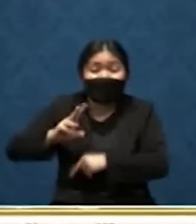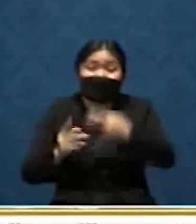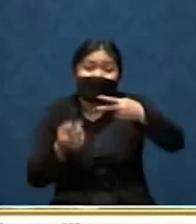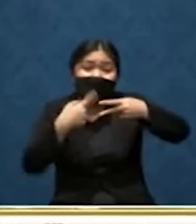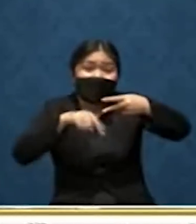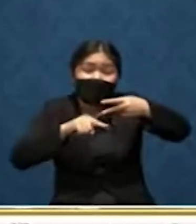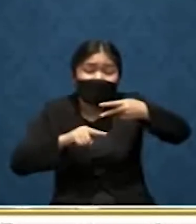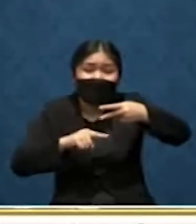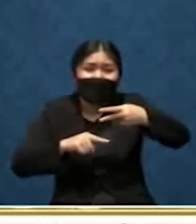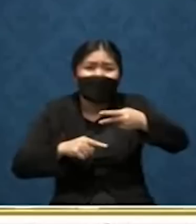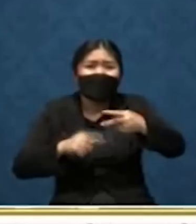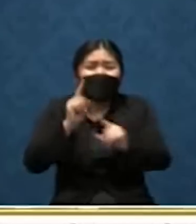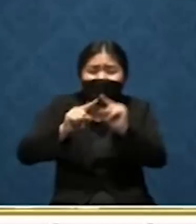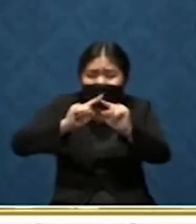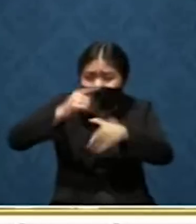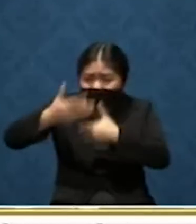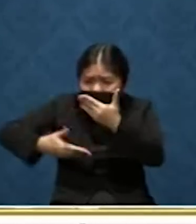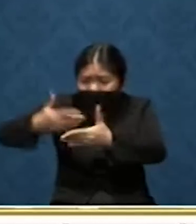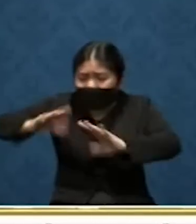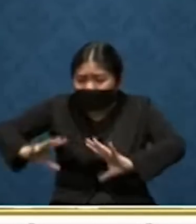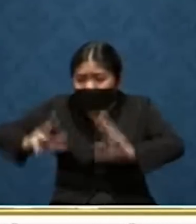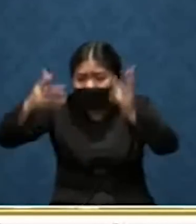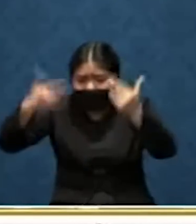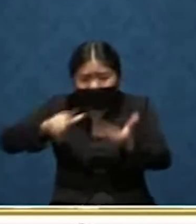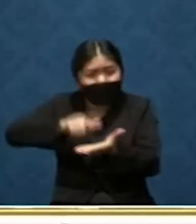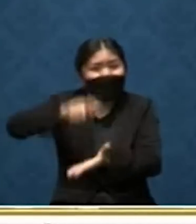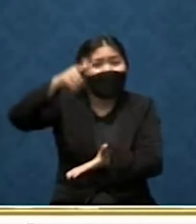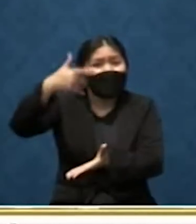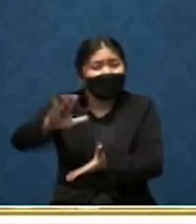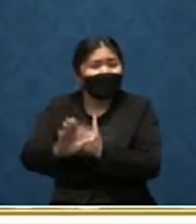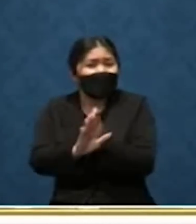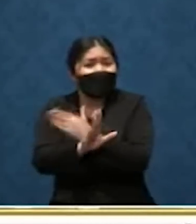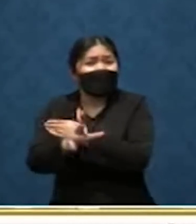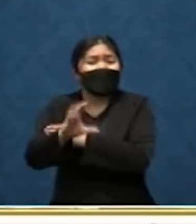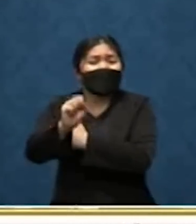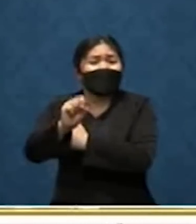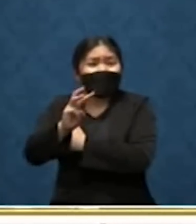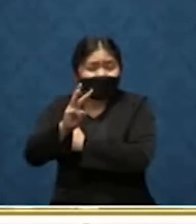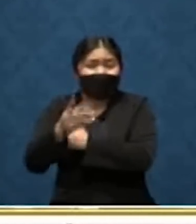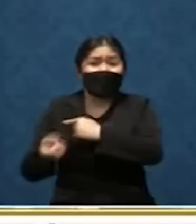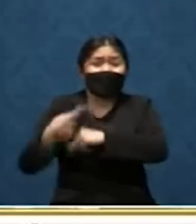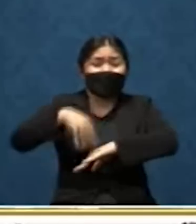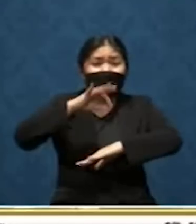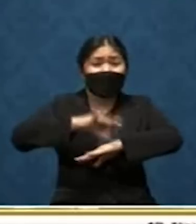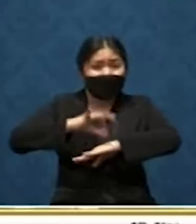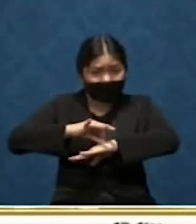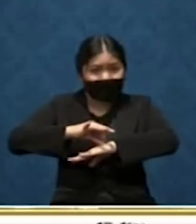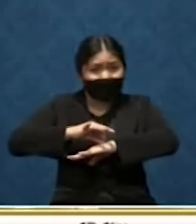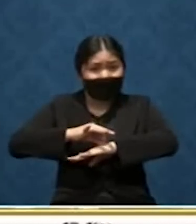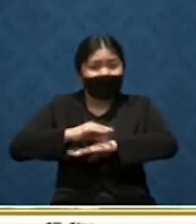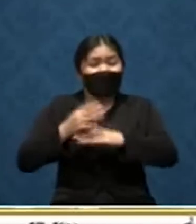ัวก็ขายหนไปหมดแล้วลาออกไปหมดแล้วก่อนเข้ามาเป็สอวอท่ประทานครับวันนี้